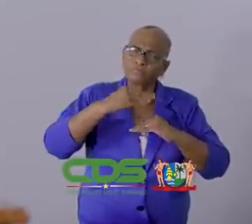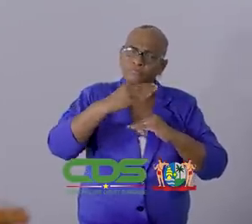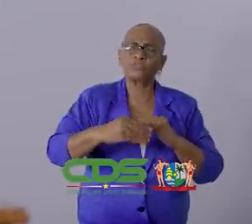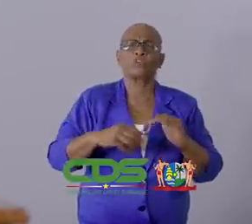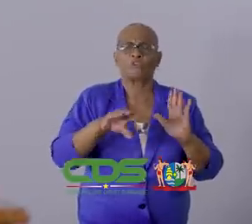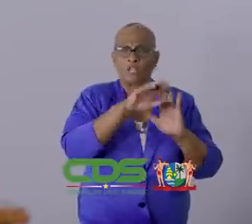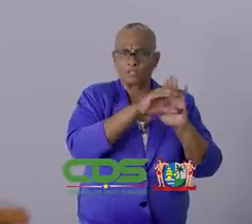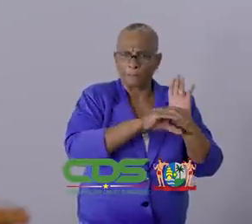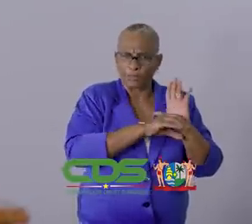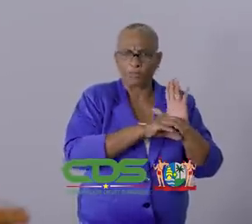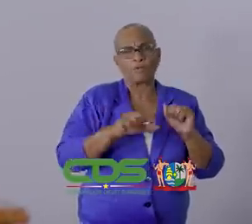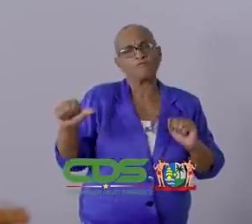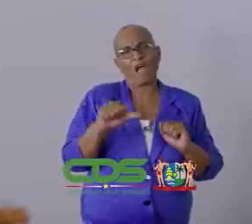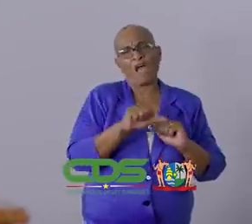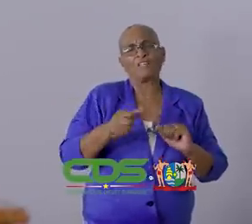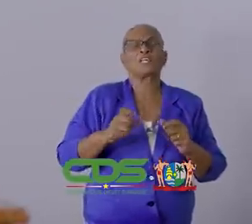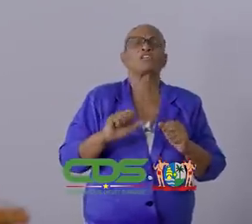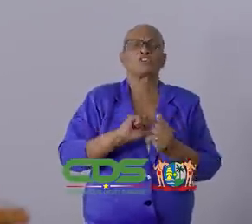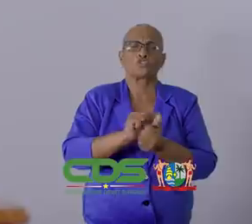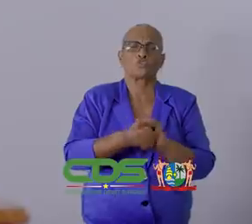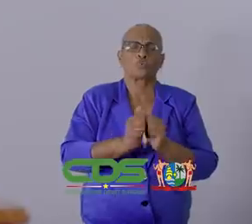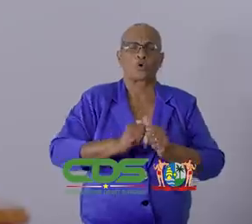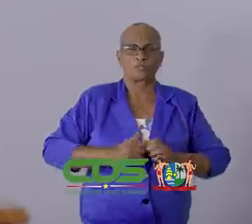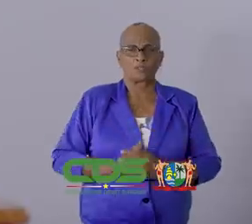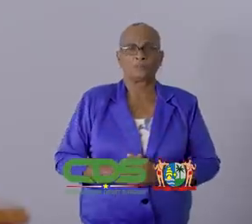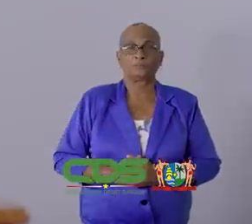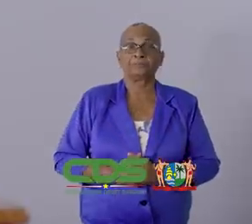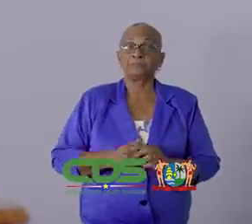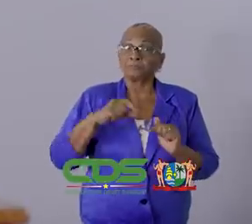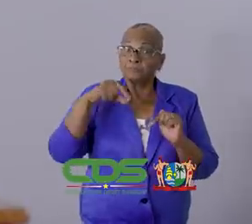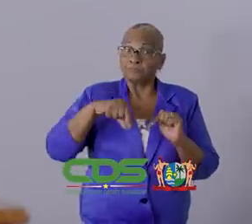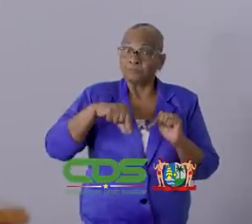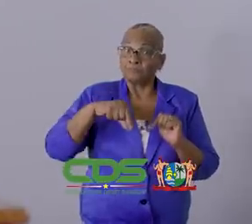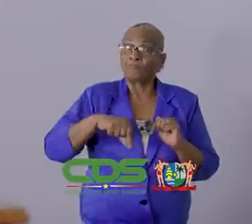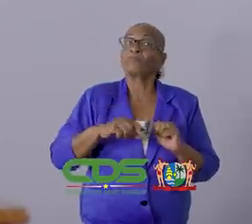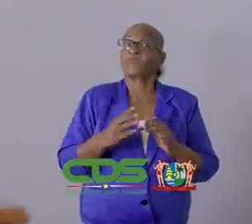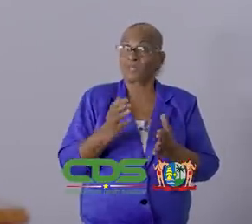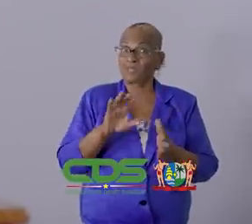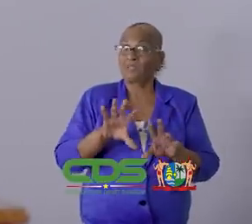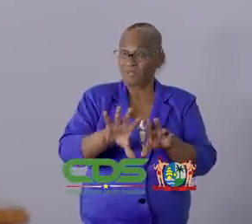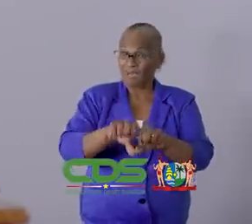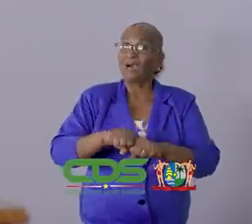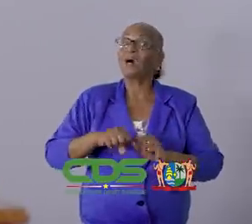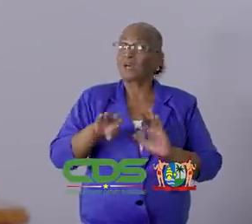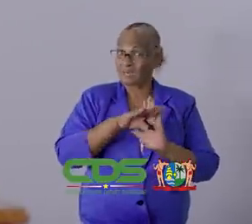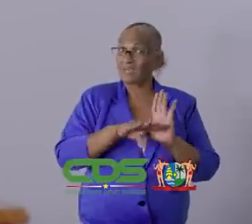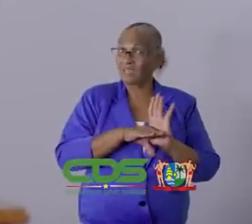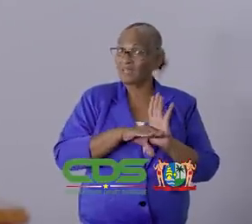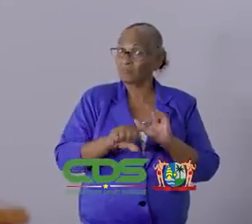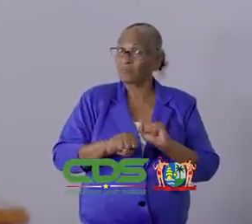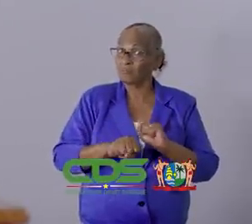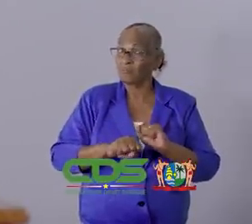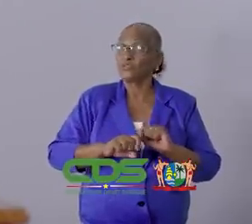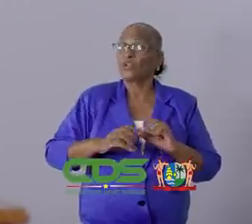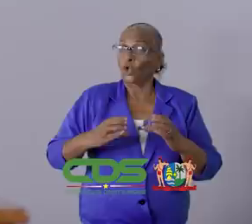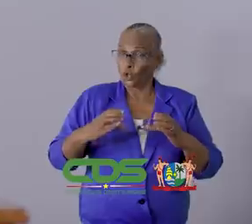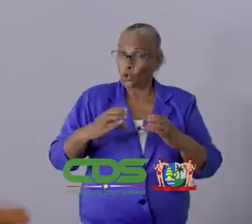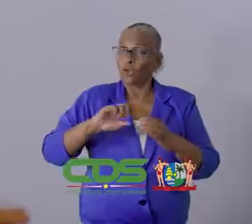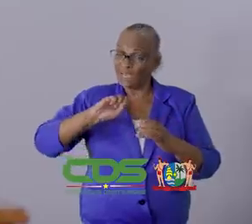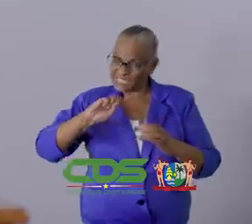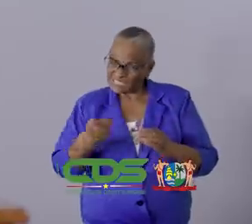protocollen van de overige takken van sport. Ten aanzien van de handhaving is er een COVID